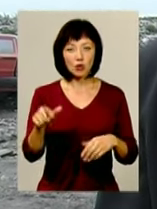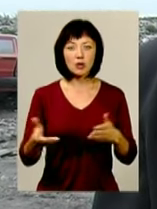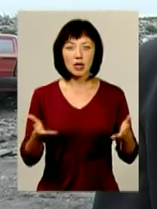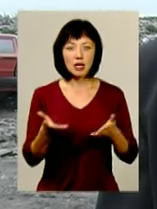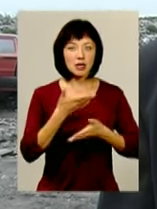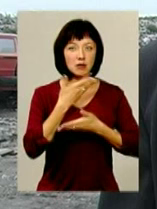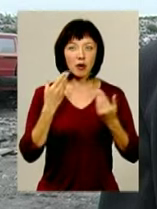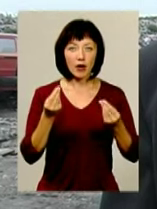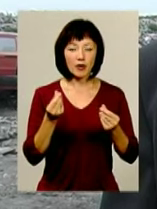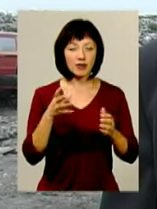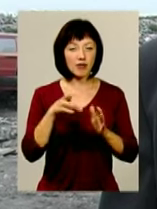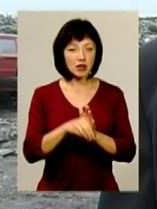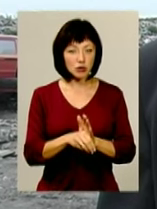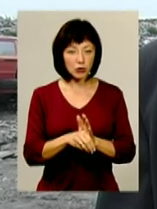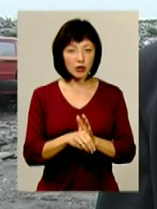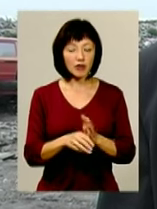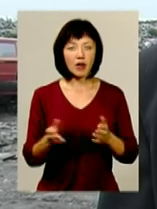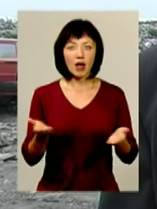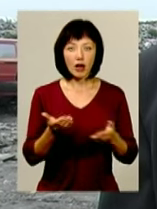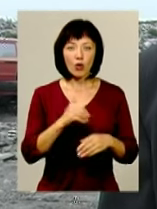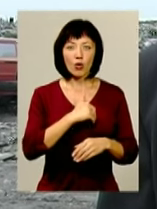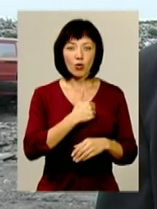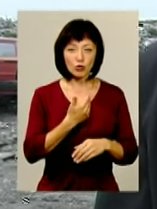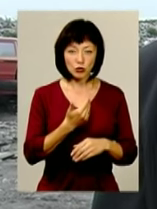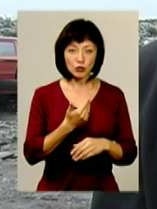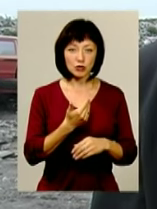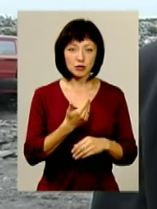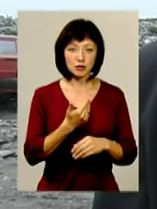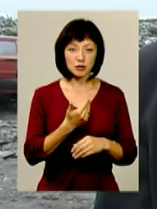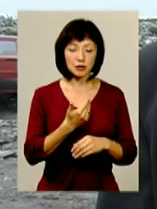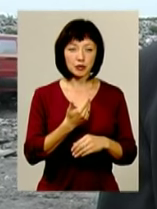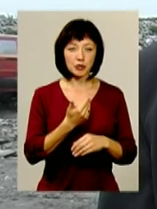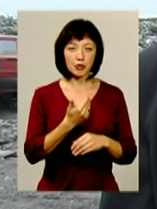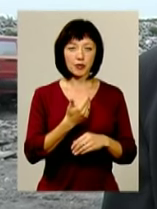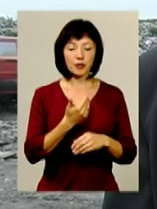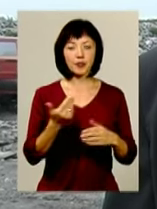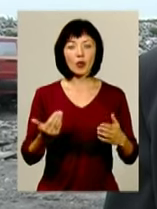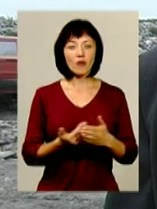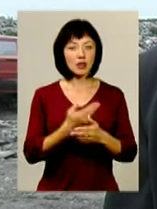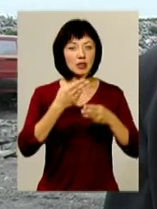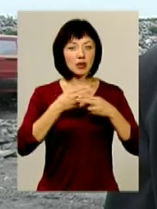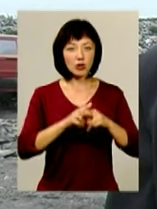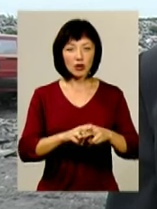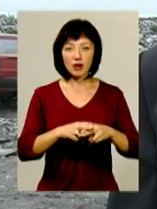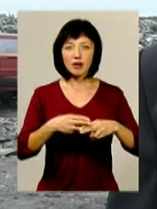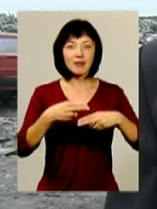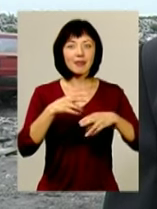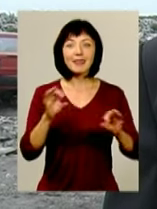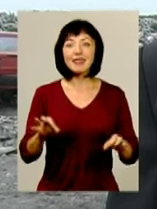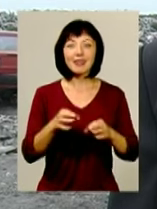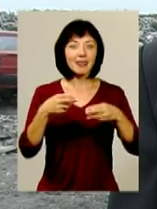мають інвесторів і які хочуть впровадити новітні технології, які ніде не